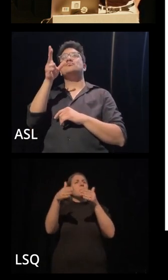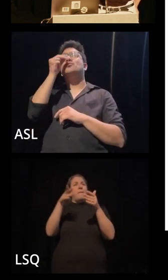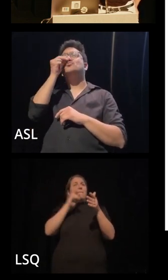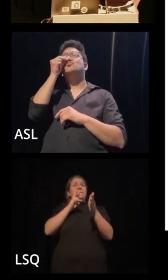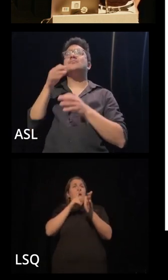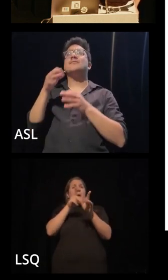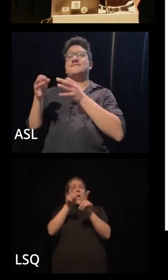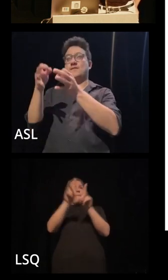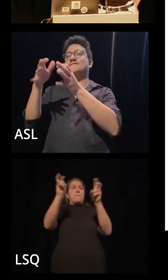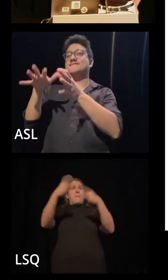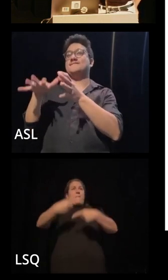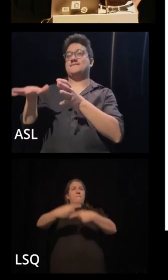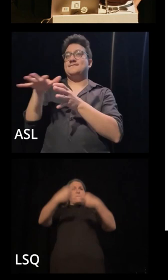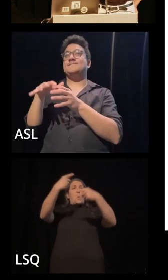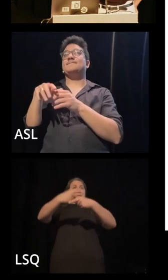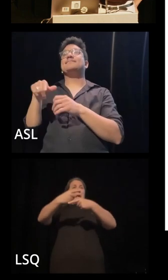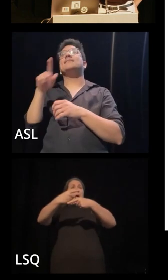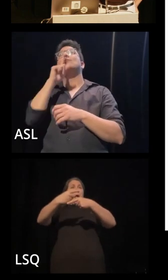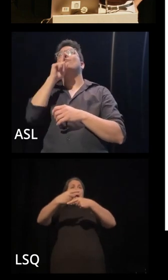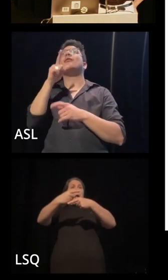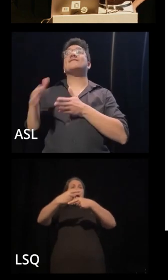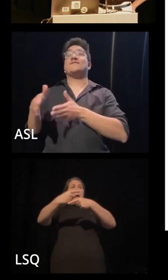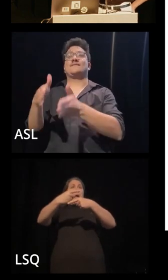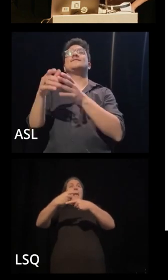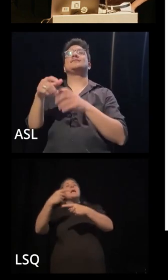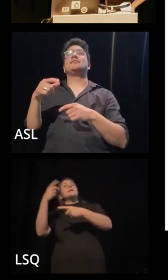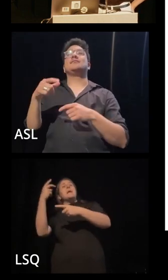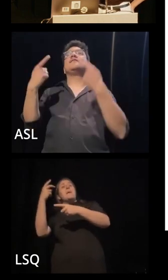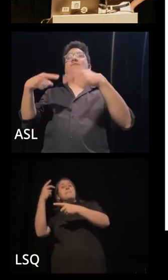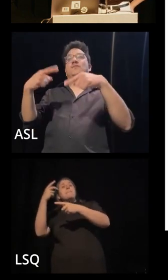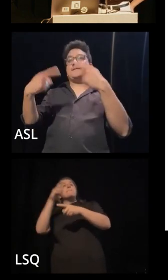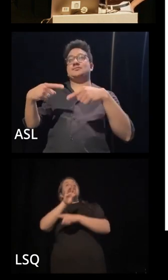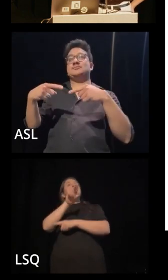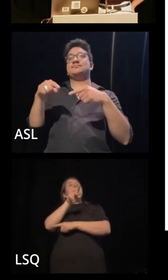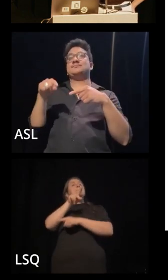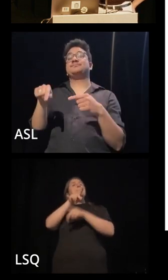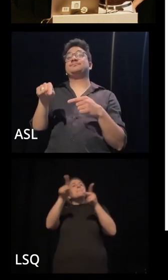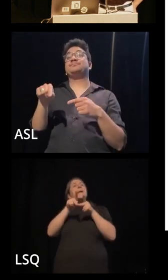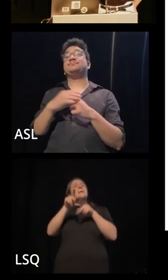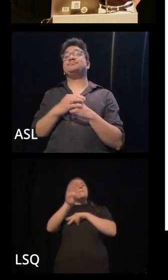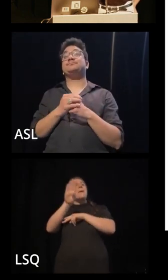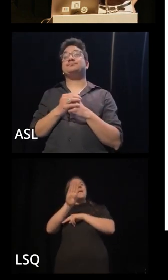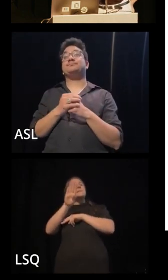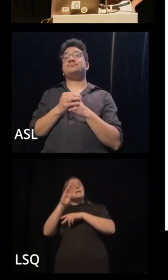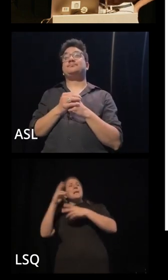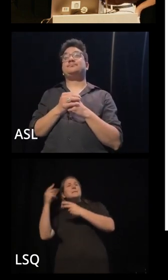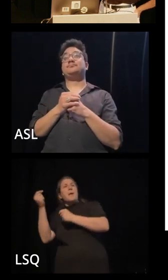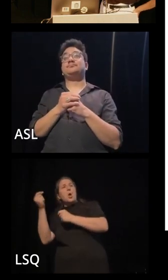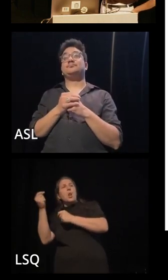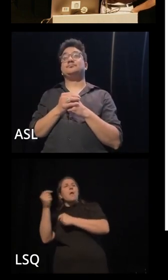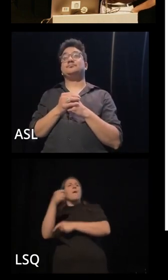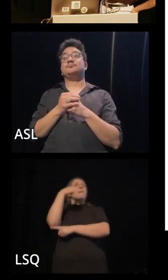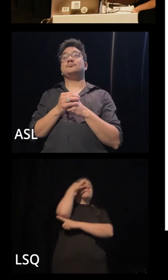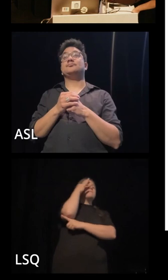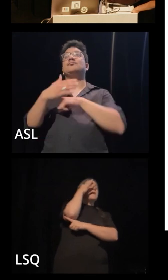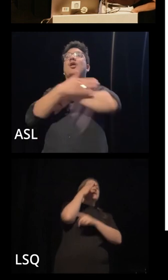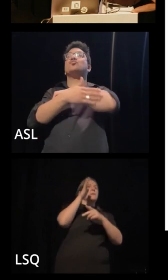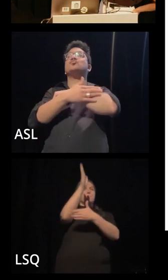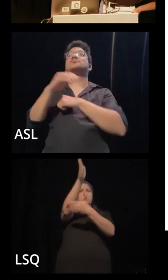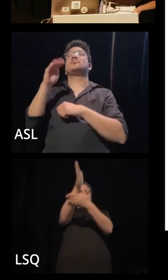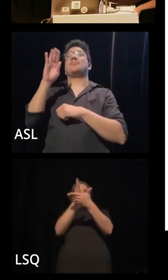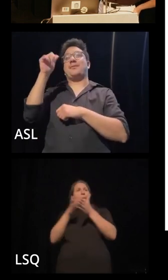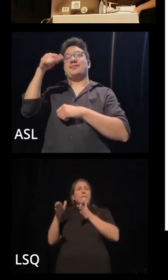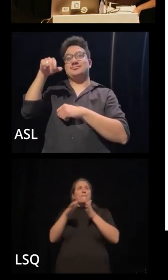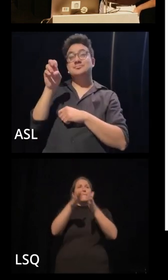naturelle entre le Pays Basque espagnol et le Pays Basque français. C'est côté à votre